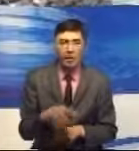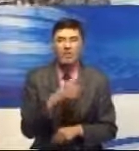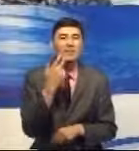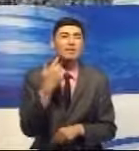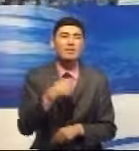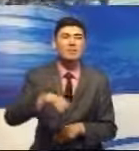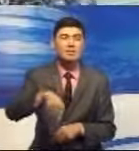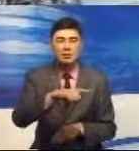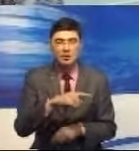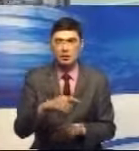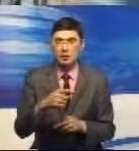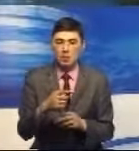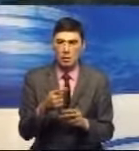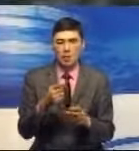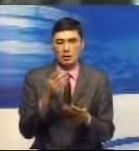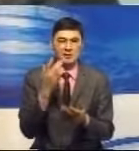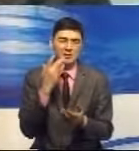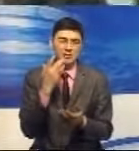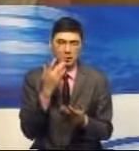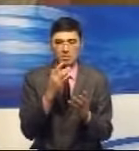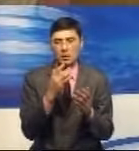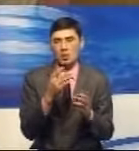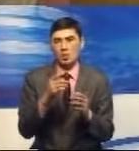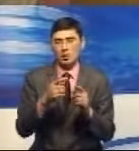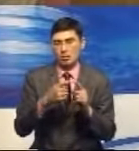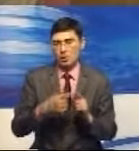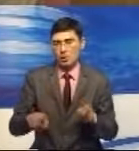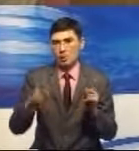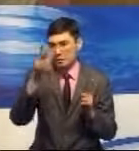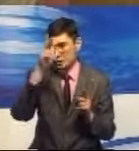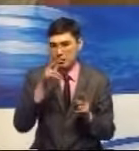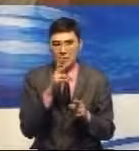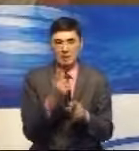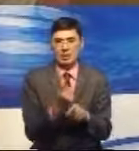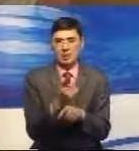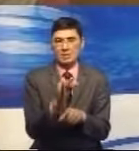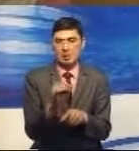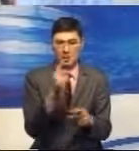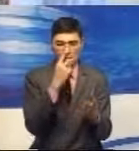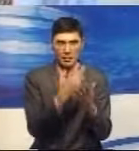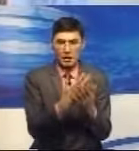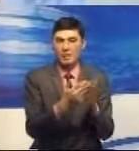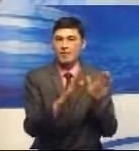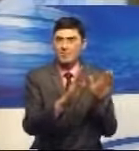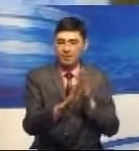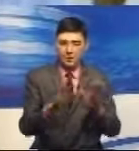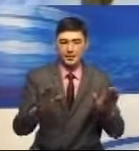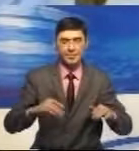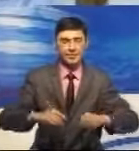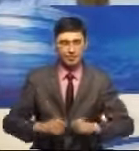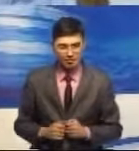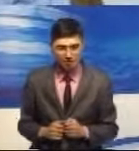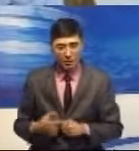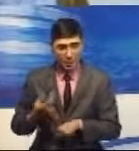қызметкерлеріне 3-90-ына бір рет қолөнер көрмесі ұйымдастырылады. Оған жазасын өтеушілердің қолынан шыққан бұйымдар қойылады.